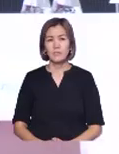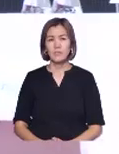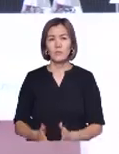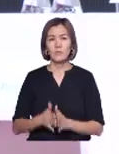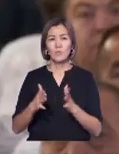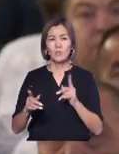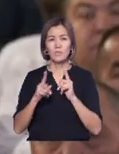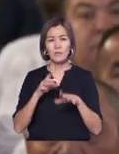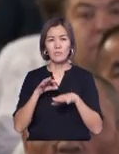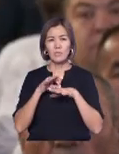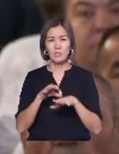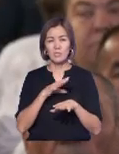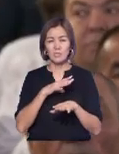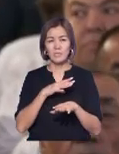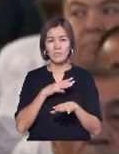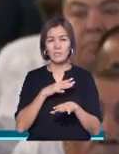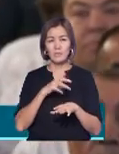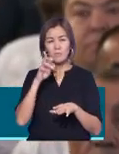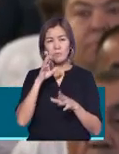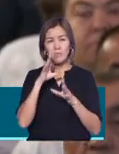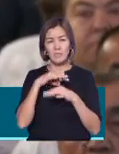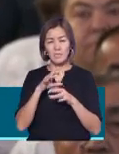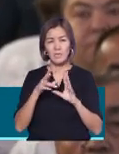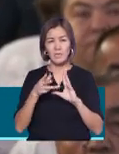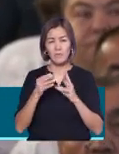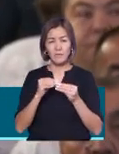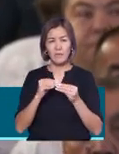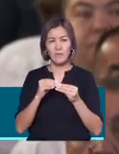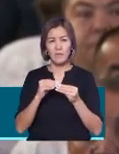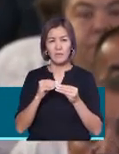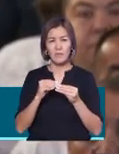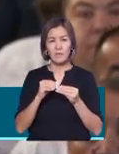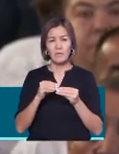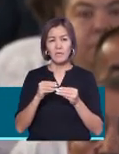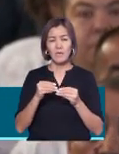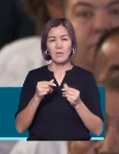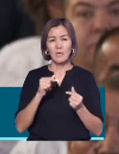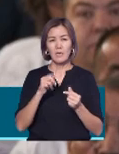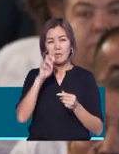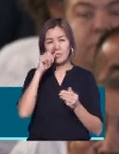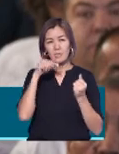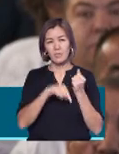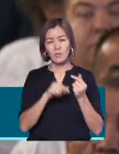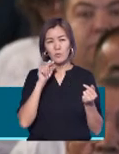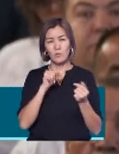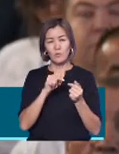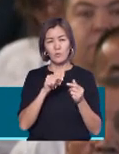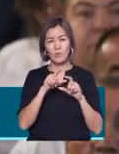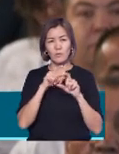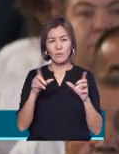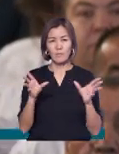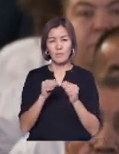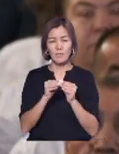жасадық. Мемлекеттік сараптамамен, жаңағы антикормен и жобалаушылармен